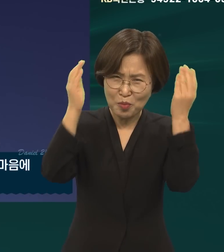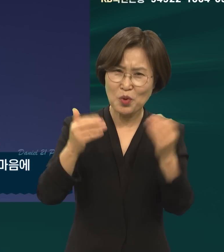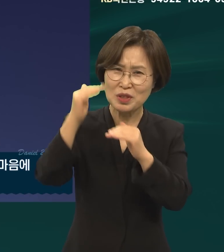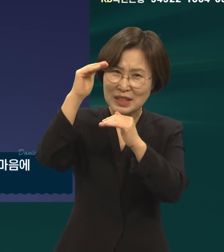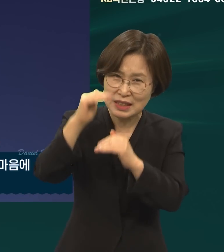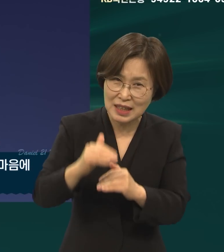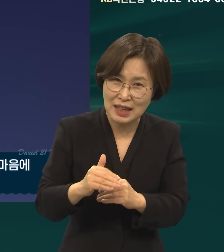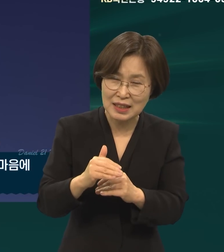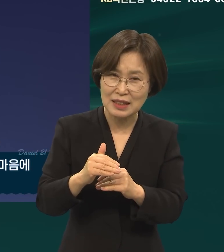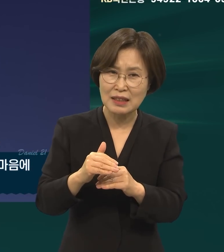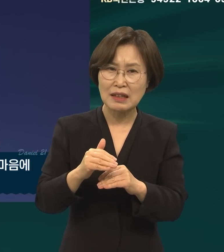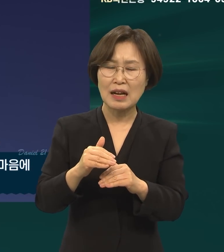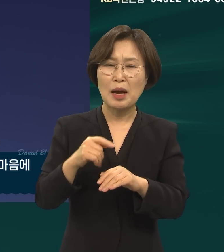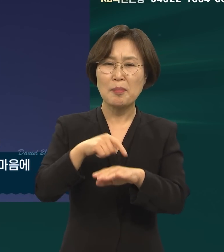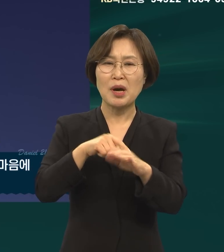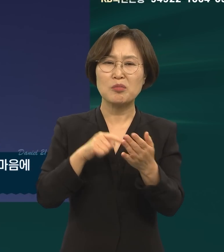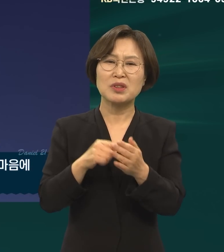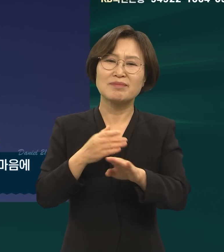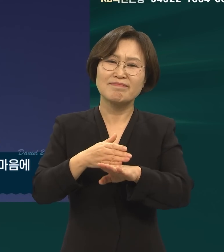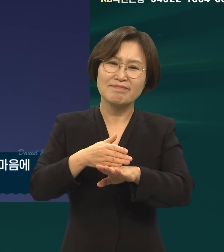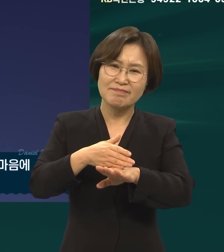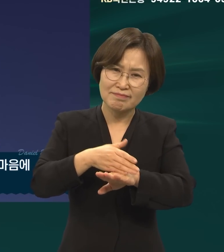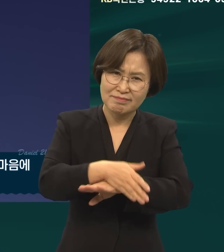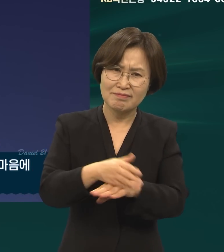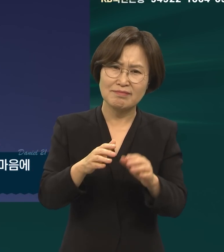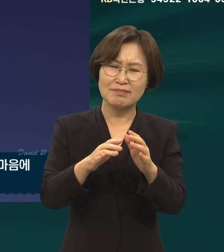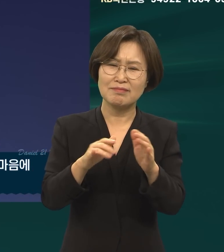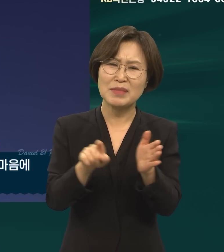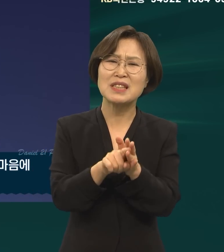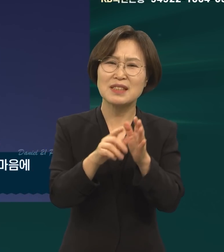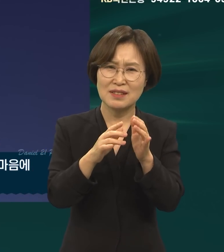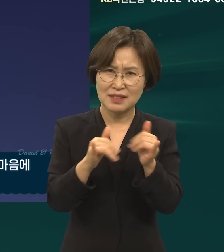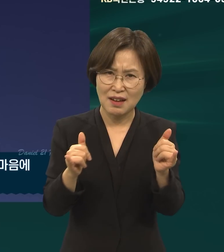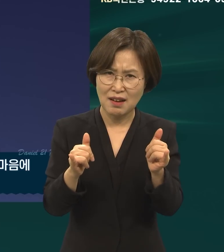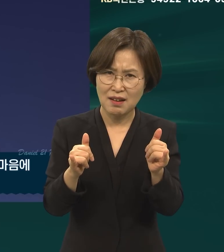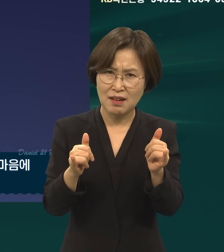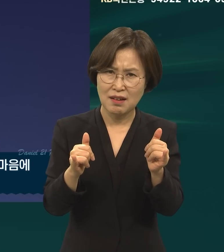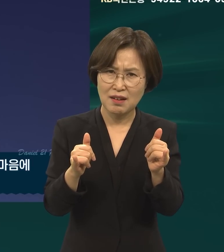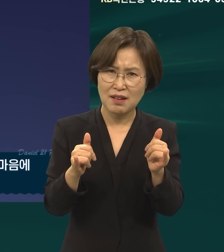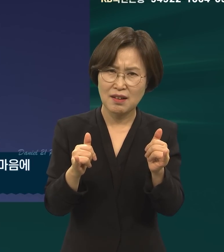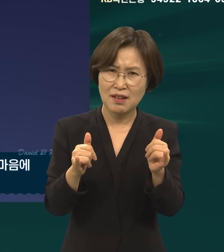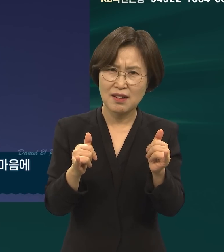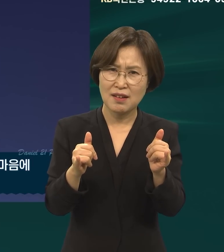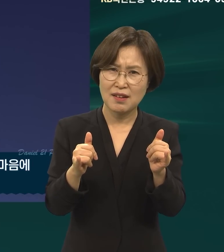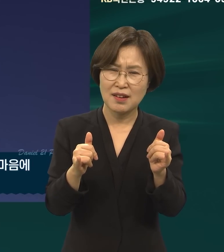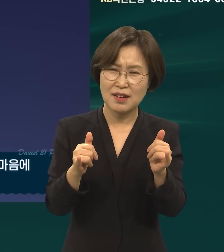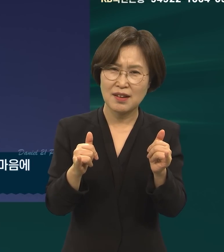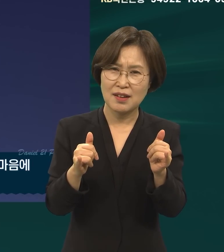이것을 마음에 더디 믿는 자들이요. 여러분 믿지 않으면 발휘할 수가 없어요.